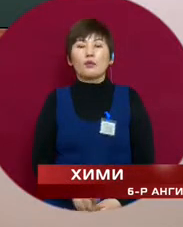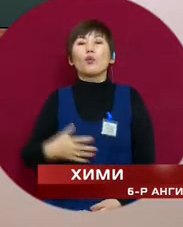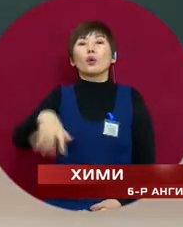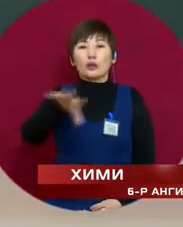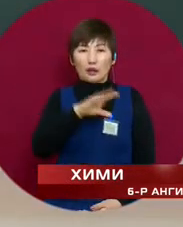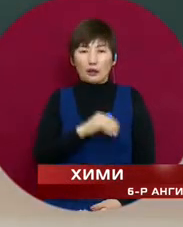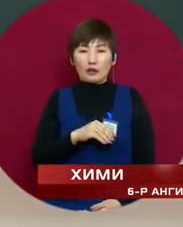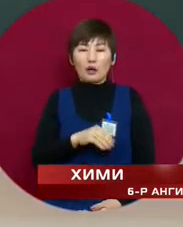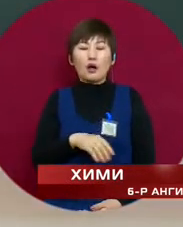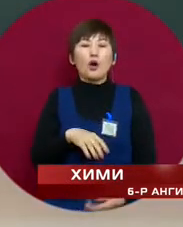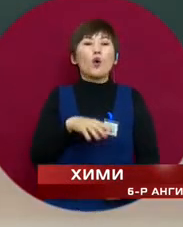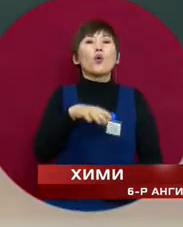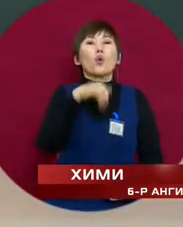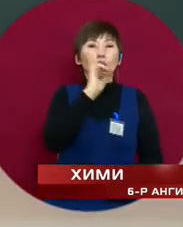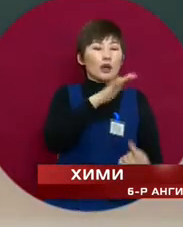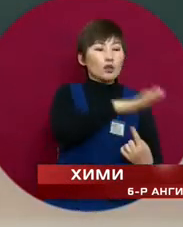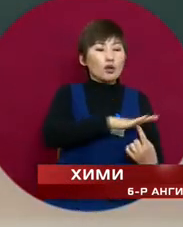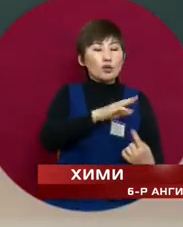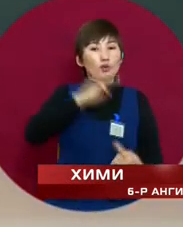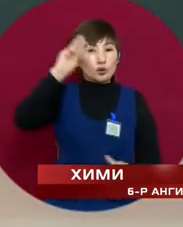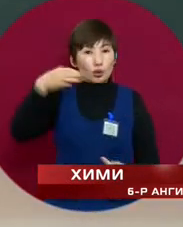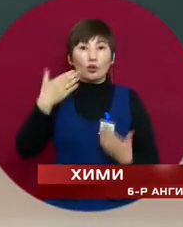бүгдээрээ одоо ундааны орчин тодорхойлцооё.